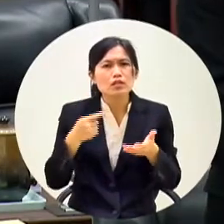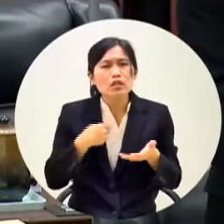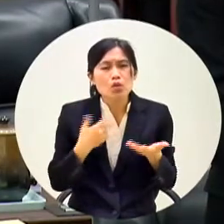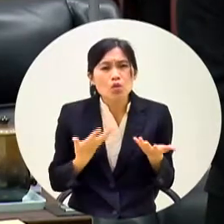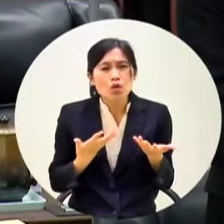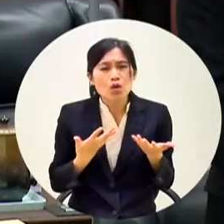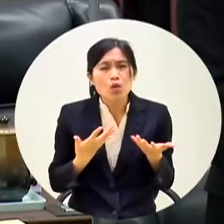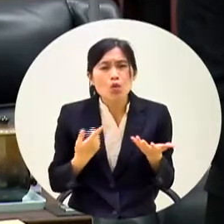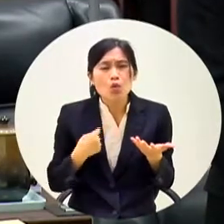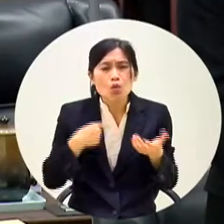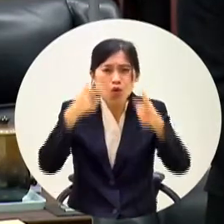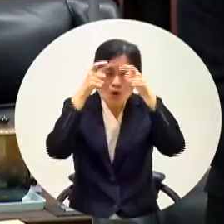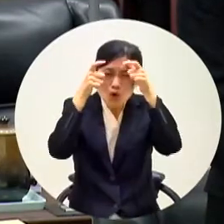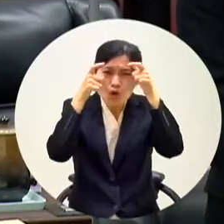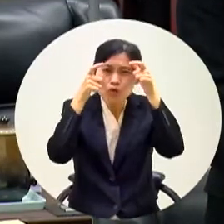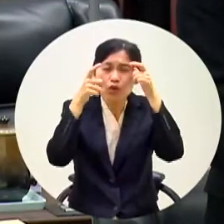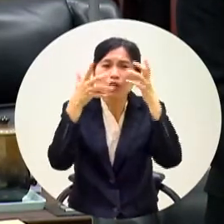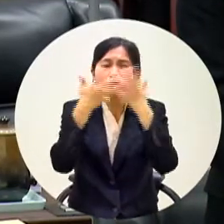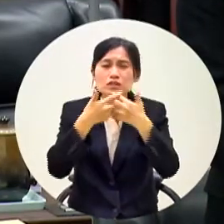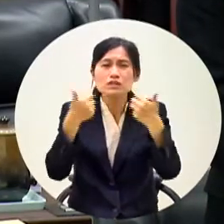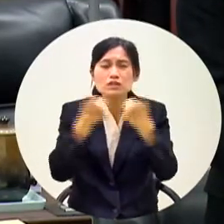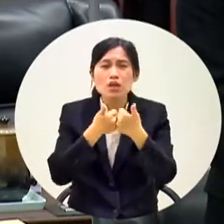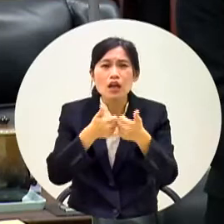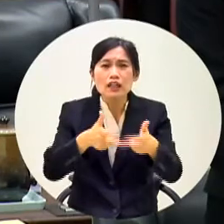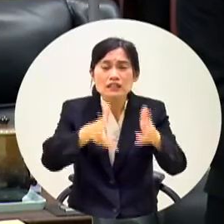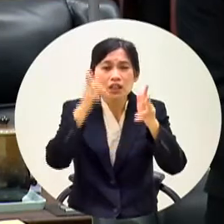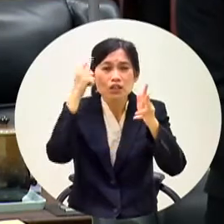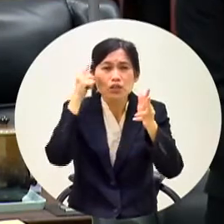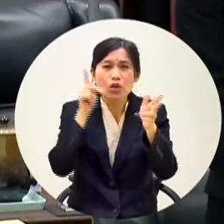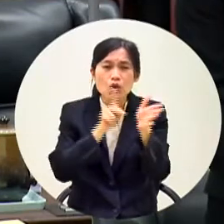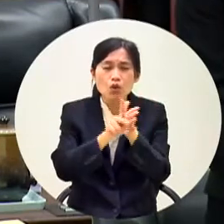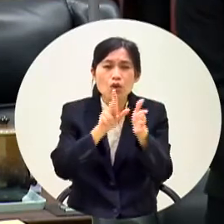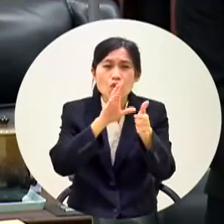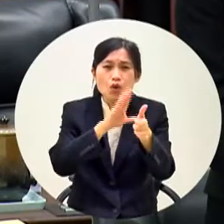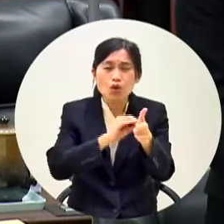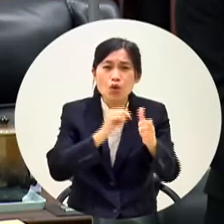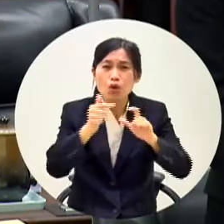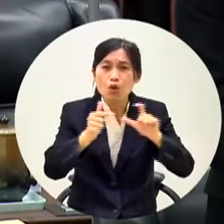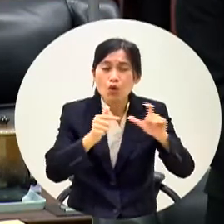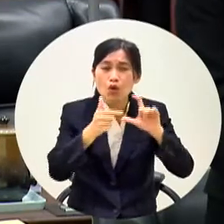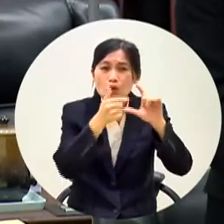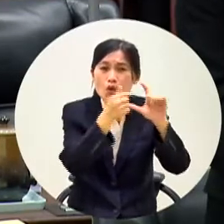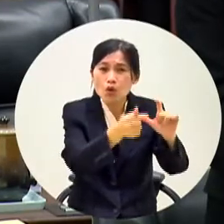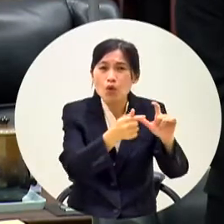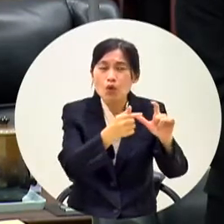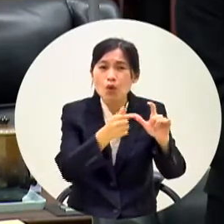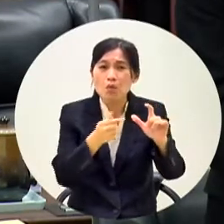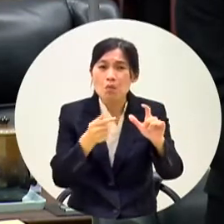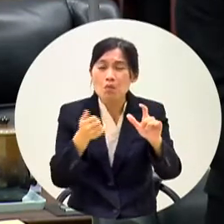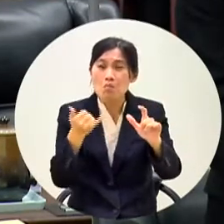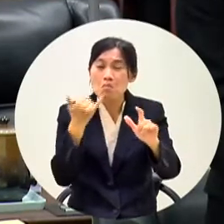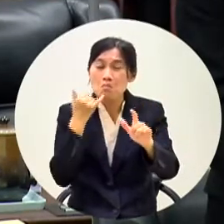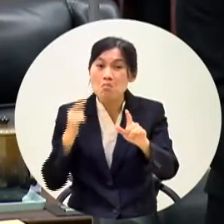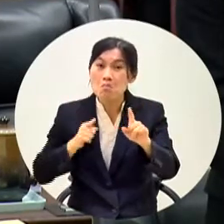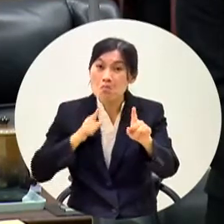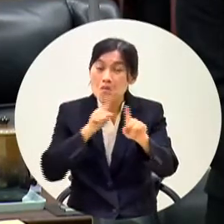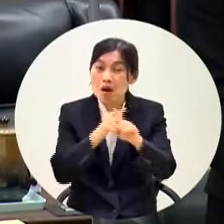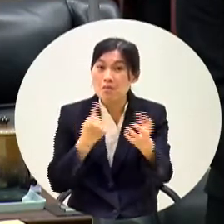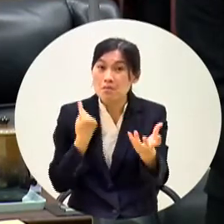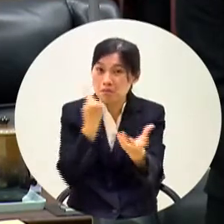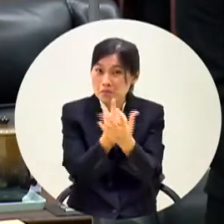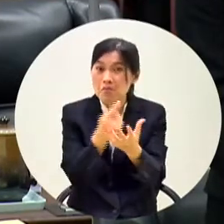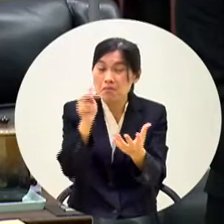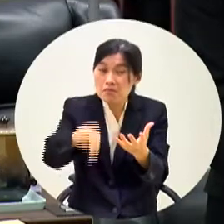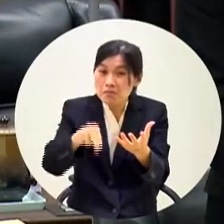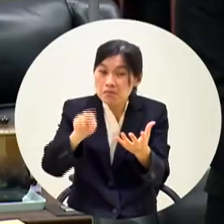的机会在哪里？我们未来的桥头科学园区有没有办法跟上这个国际全球经贸战略跟国际供